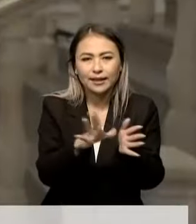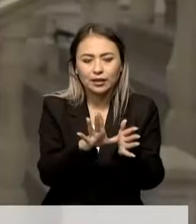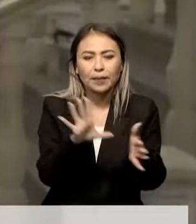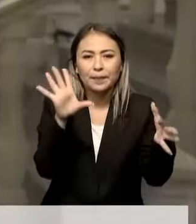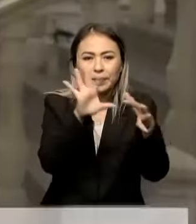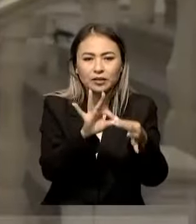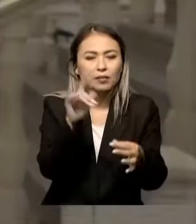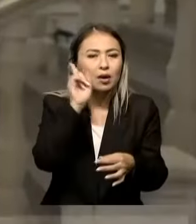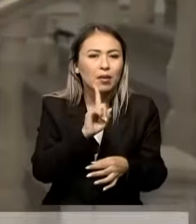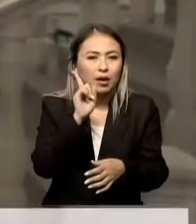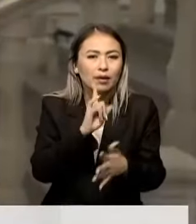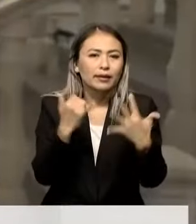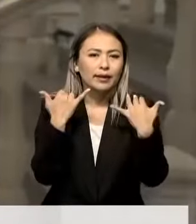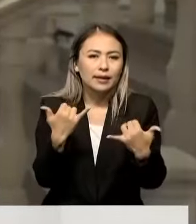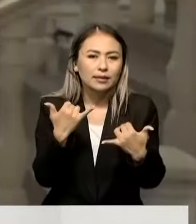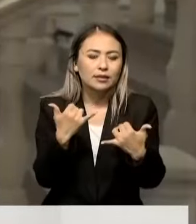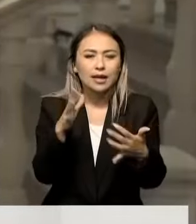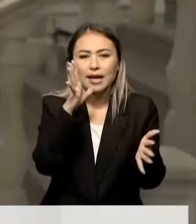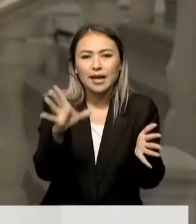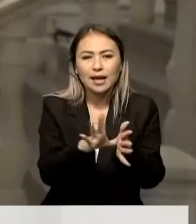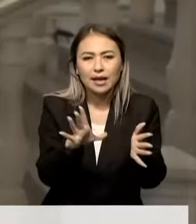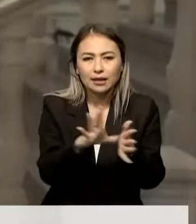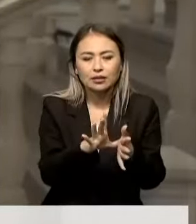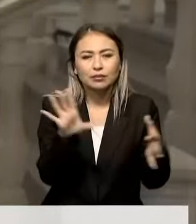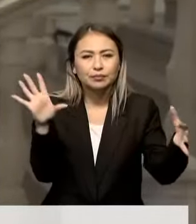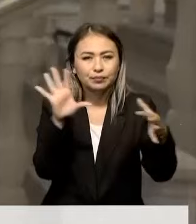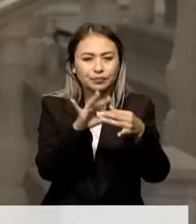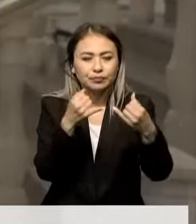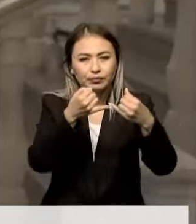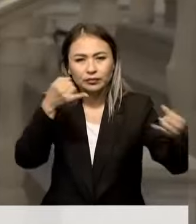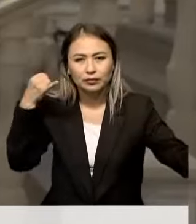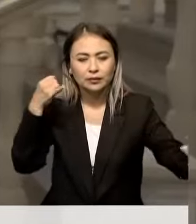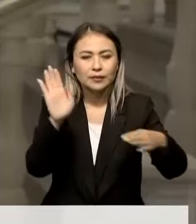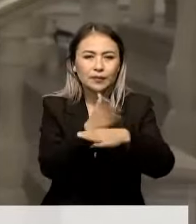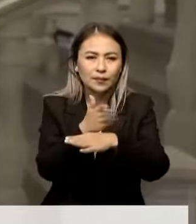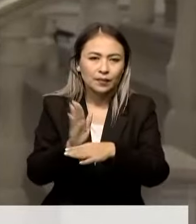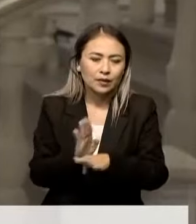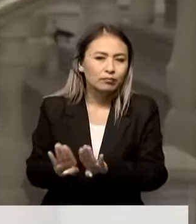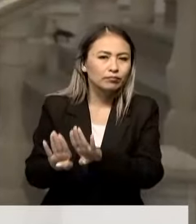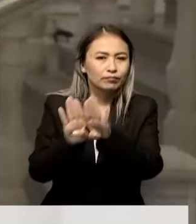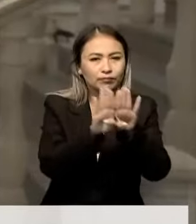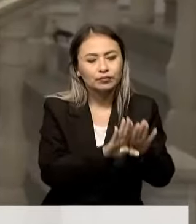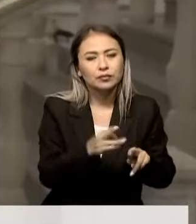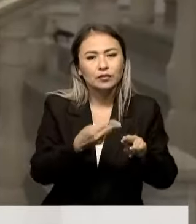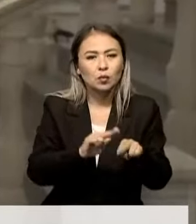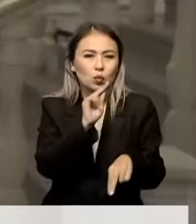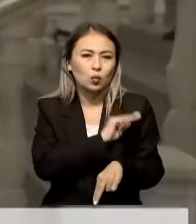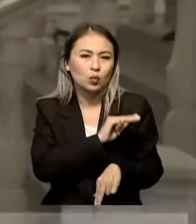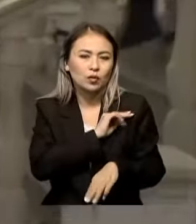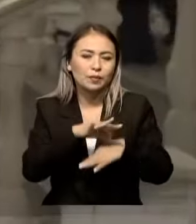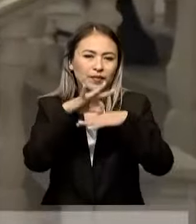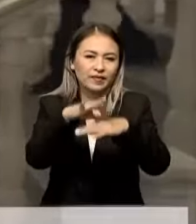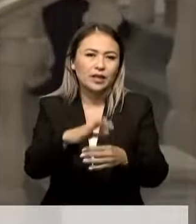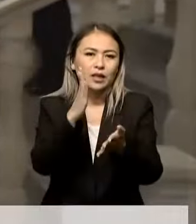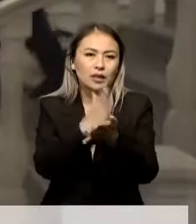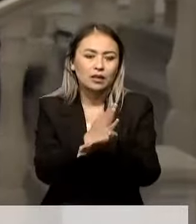қосылған, бірақ қазіргі таңда электр қуатының кернеуін қайта бөлу бойынша, яғни барлықтарына бірдей бөлу үшін сол жұмыстар атқарылып жатыр.